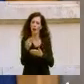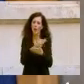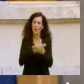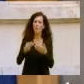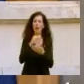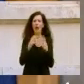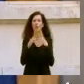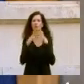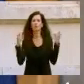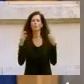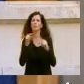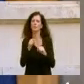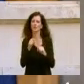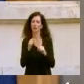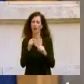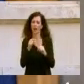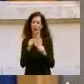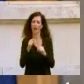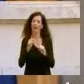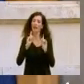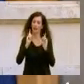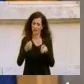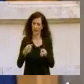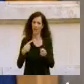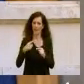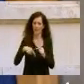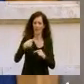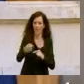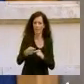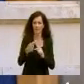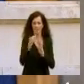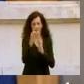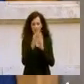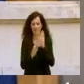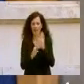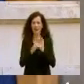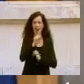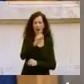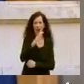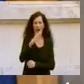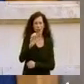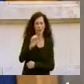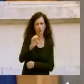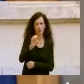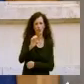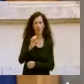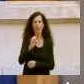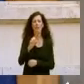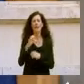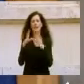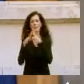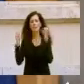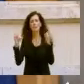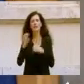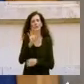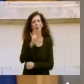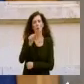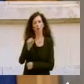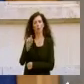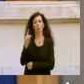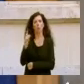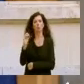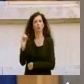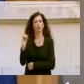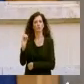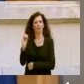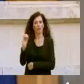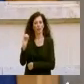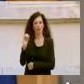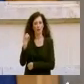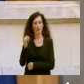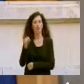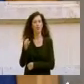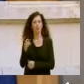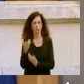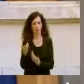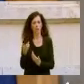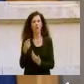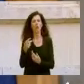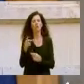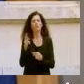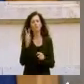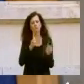che andremo a delineare misure come ace impresa 4.0 dobbiamo rilanciare gli